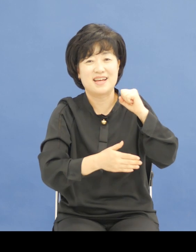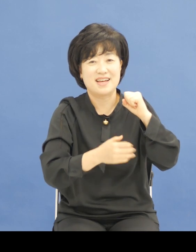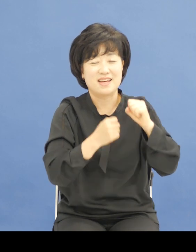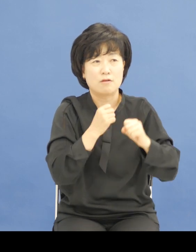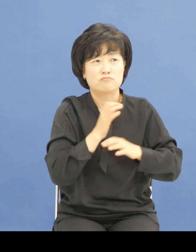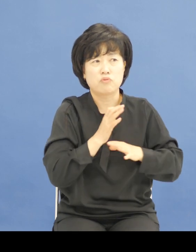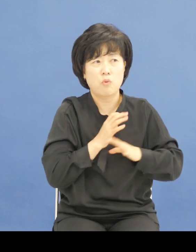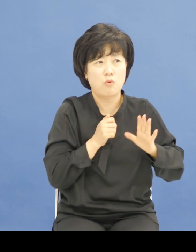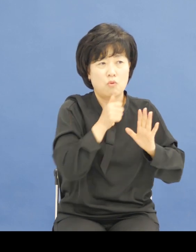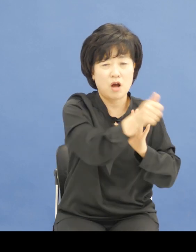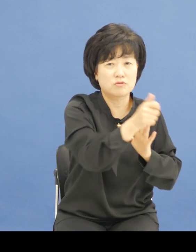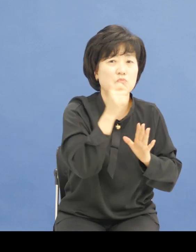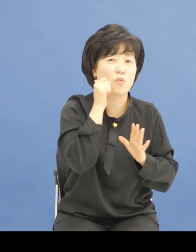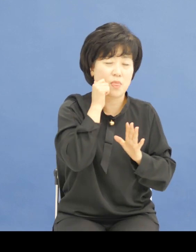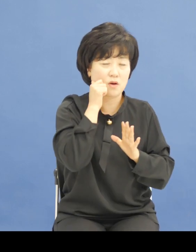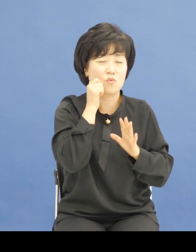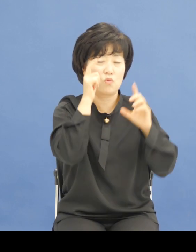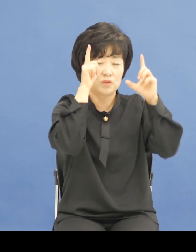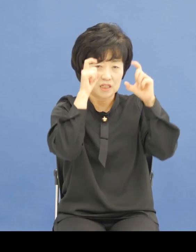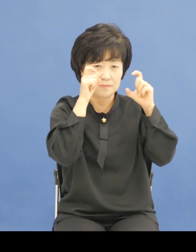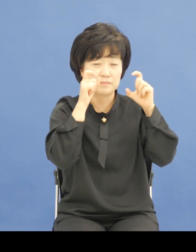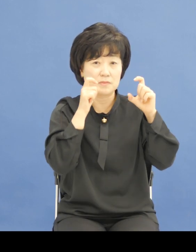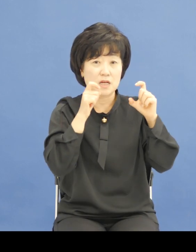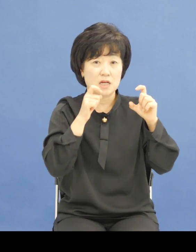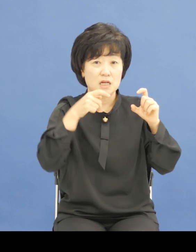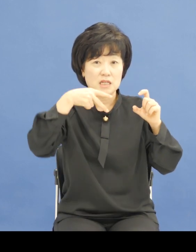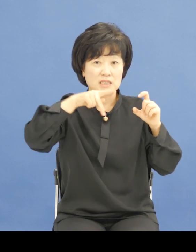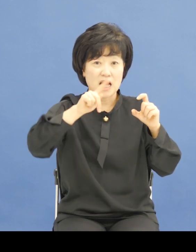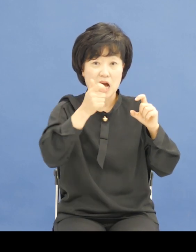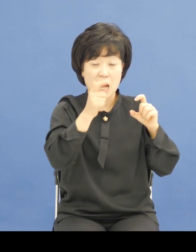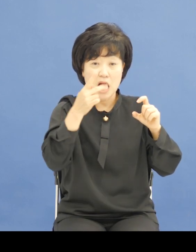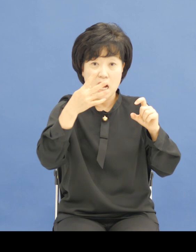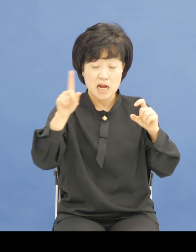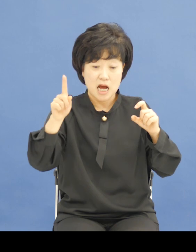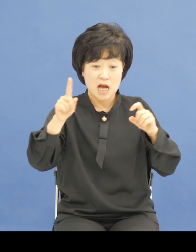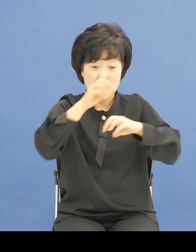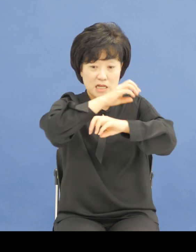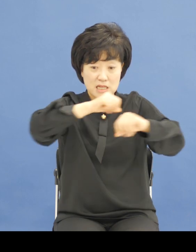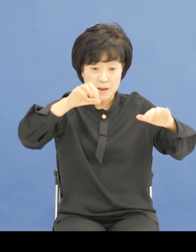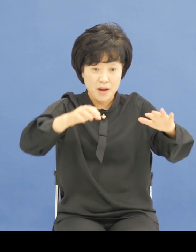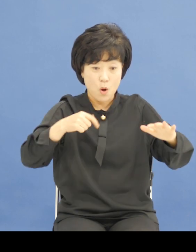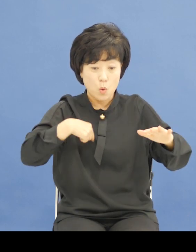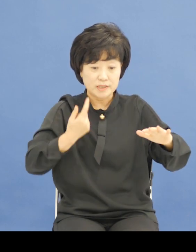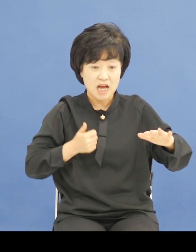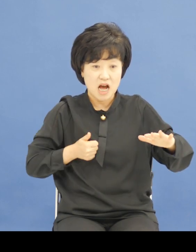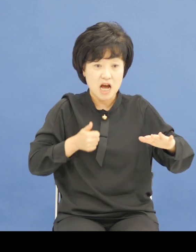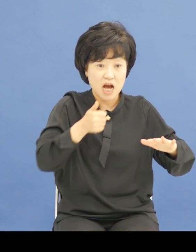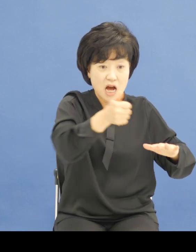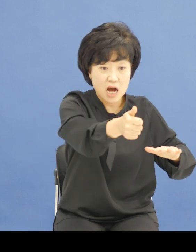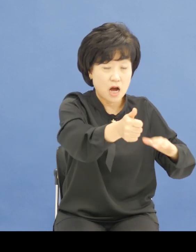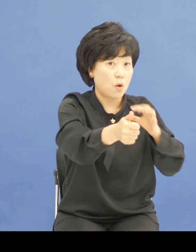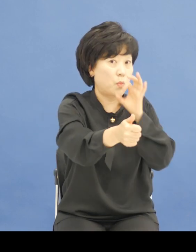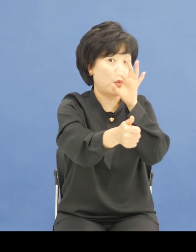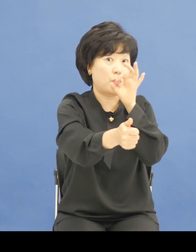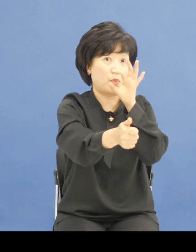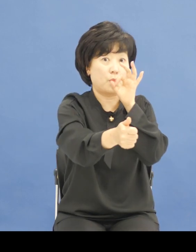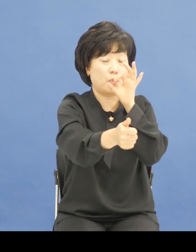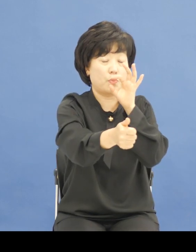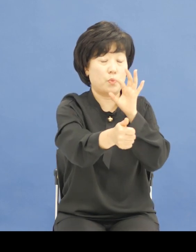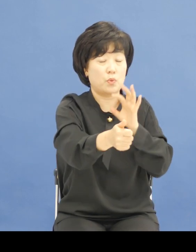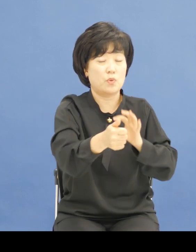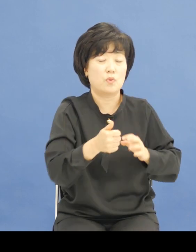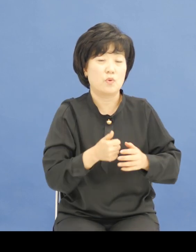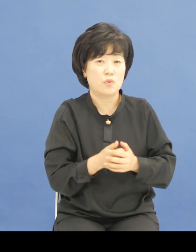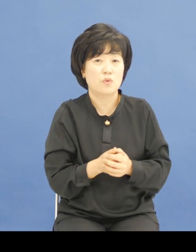돌아왔었는데 거기를 횡단을 하려면은 네. 뭐 제 혼자 가는 그런 것이 아니더라고 막상 예, 가보니까 그렇죠. 이제 그렇게